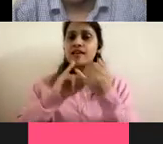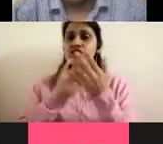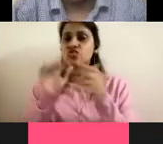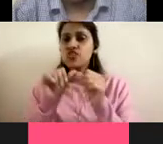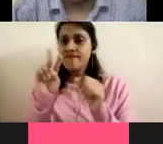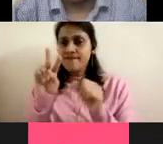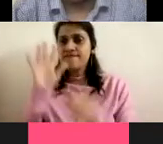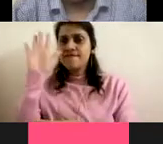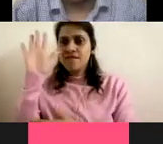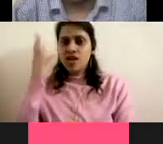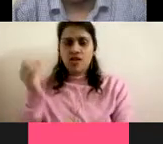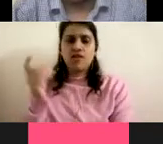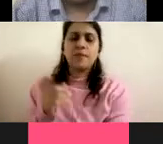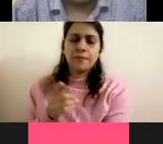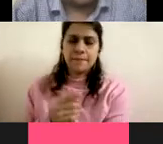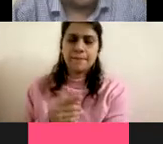हाँ लेकिन थोड़ा सा